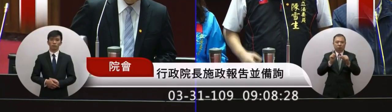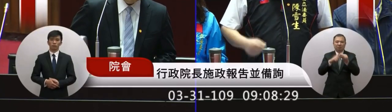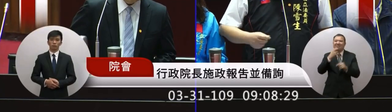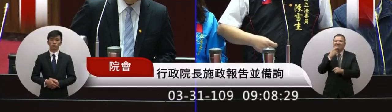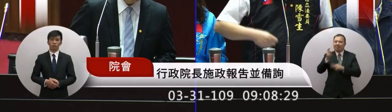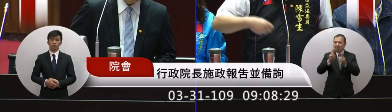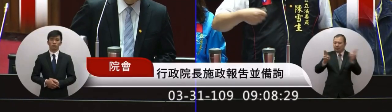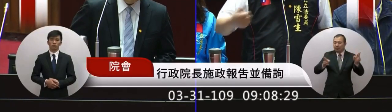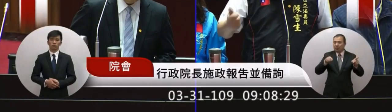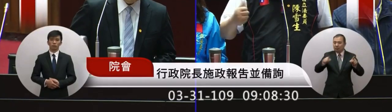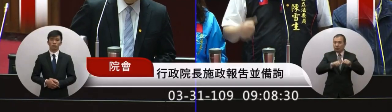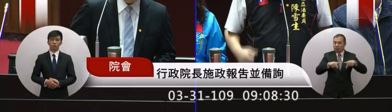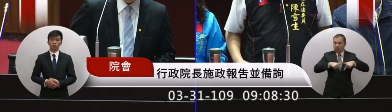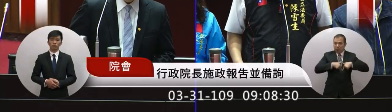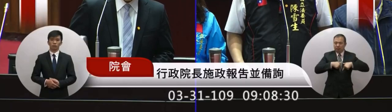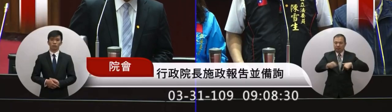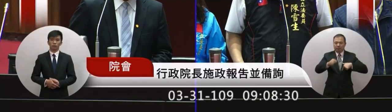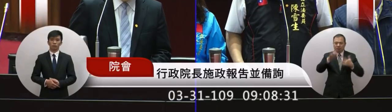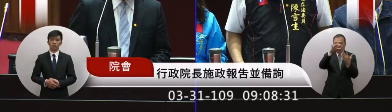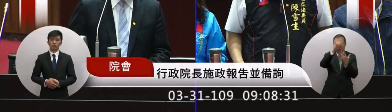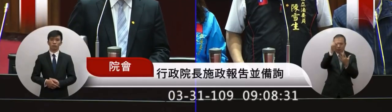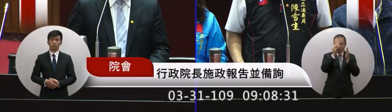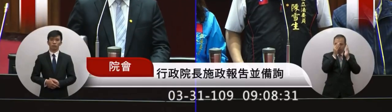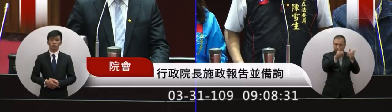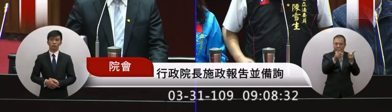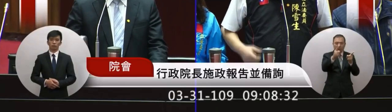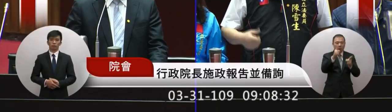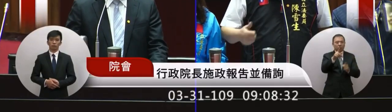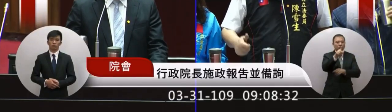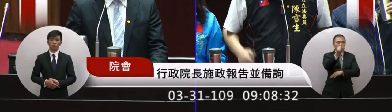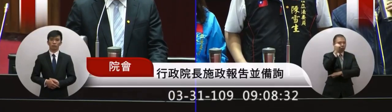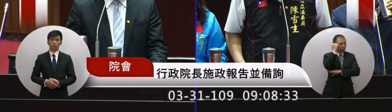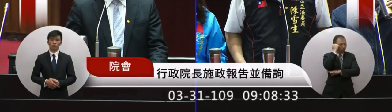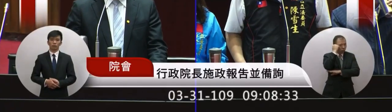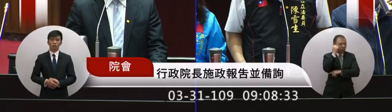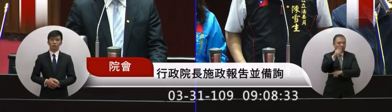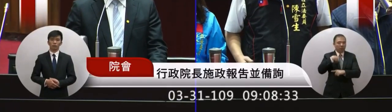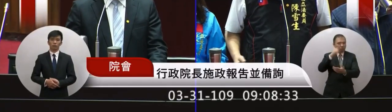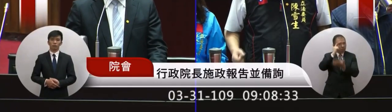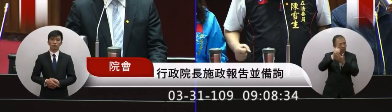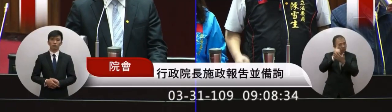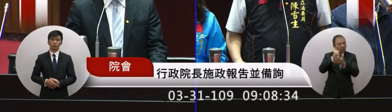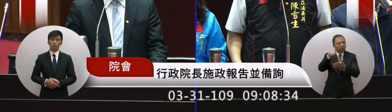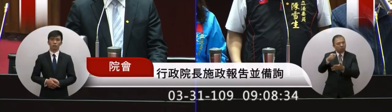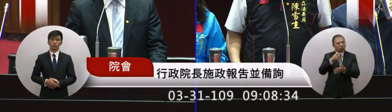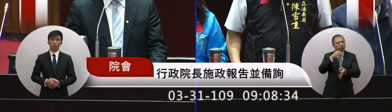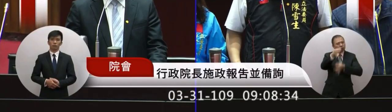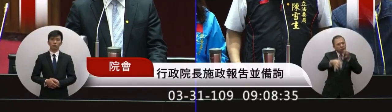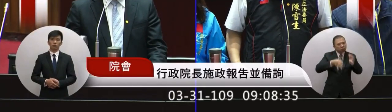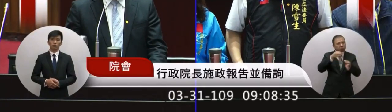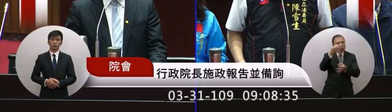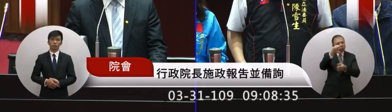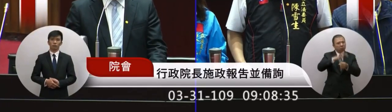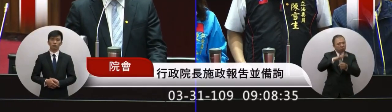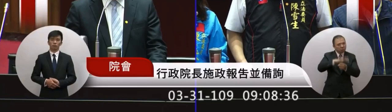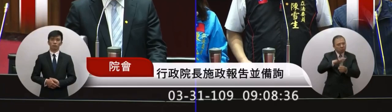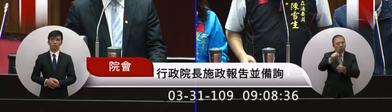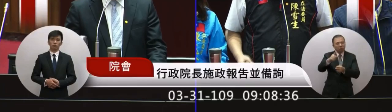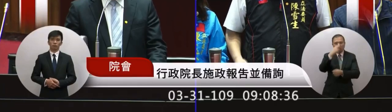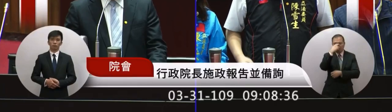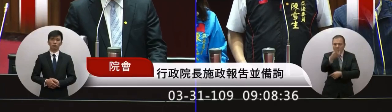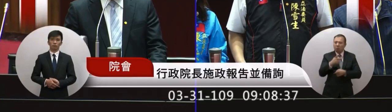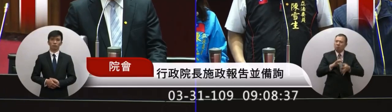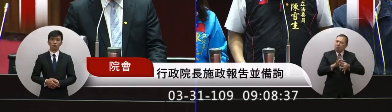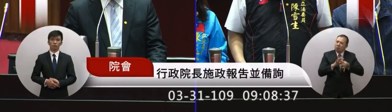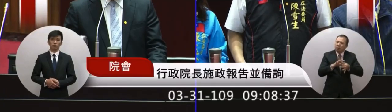那么我们相对的每天再给他一些补助，那么给他一点慰问，只能我看只能这样子。不过请院长来回去